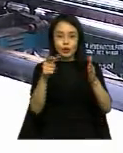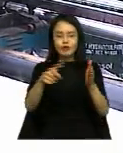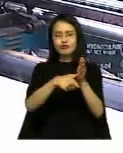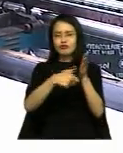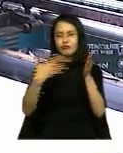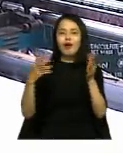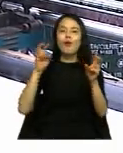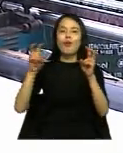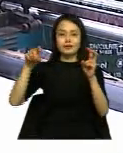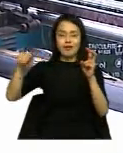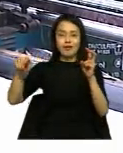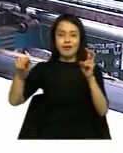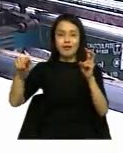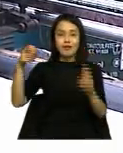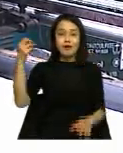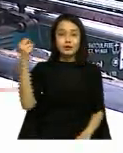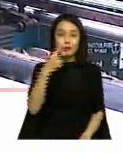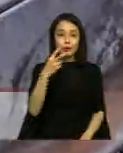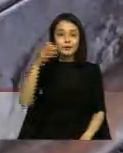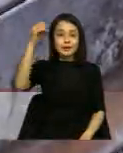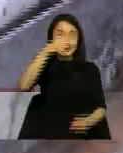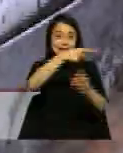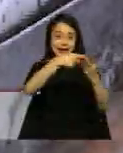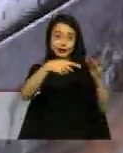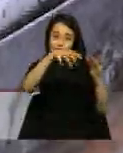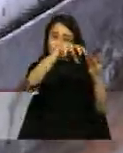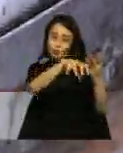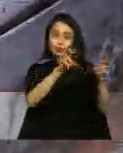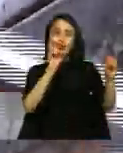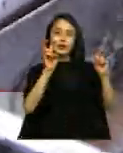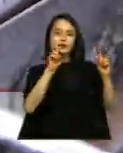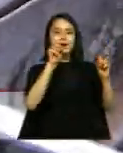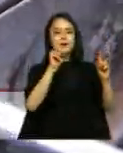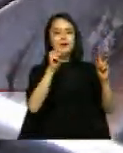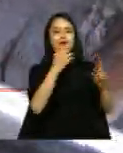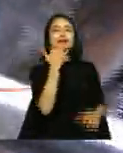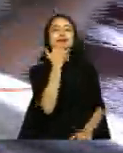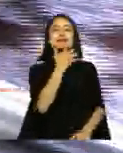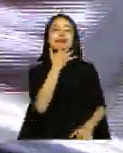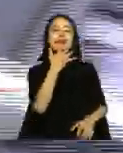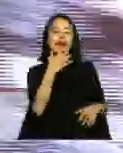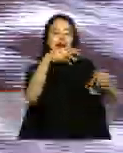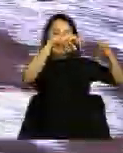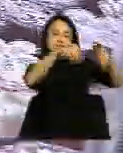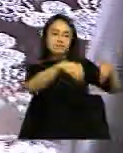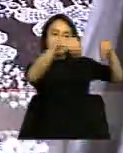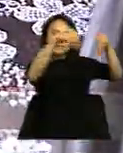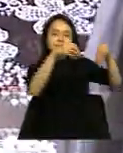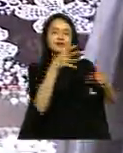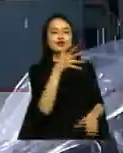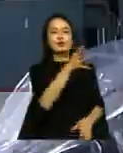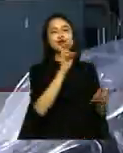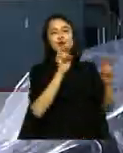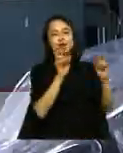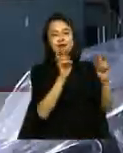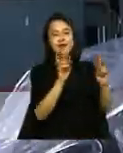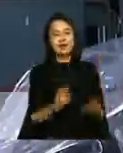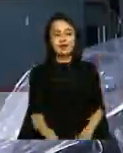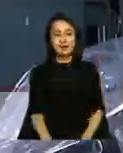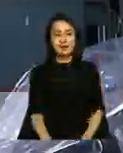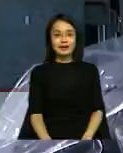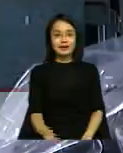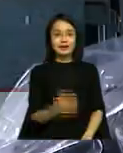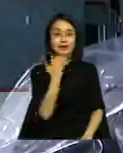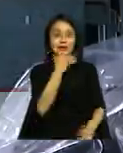양주에 염색 가공 업체 하얀 온다네 각가지 색을 입히는 작업이 한창입니다 독보적인 염색